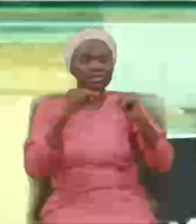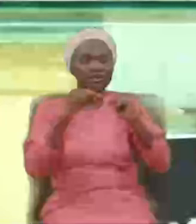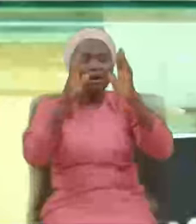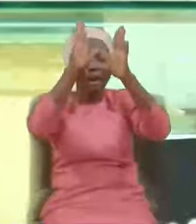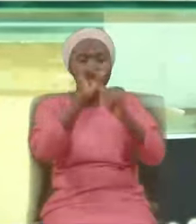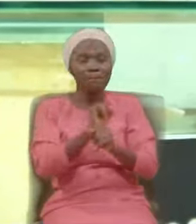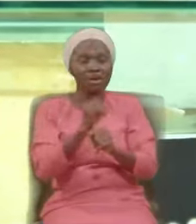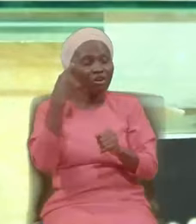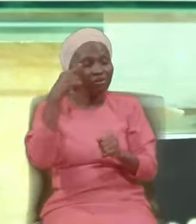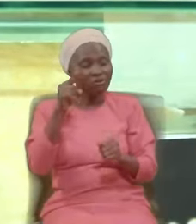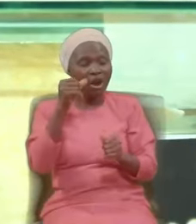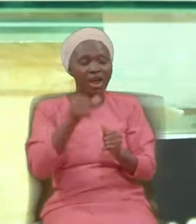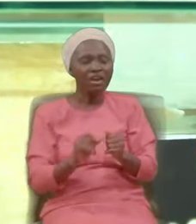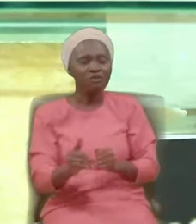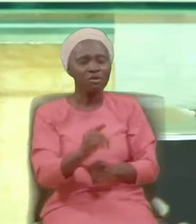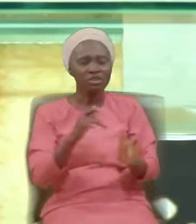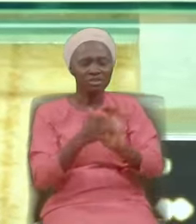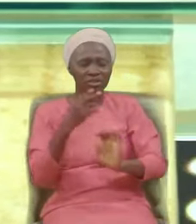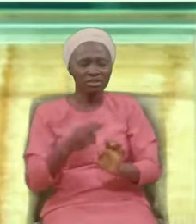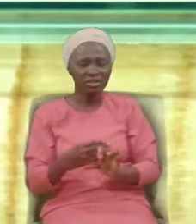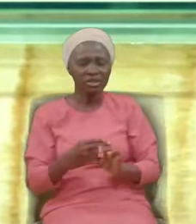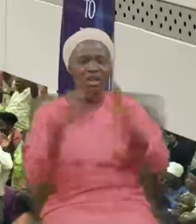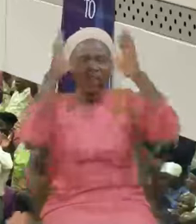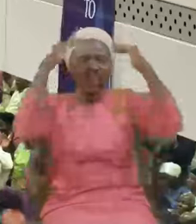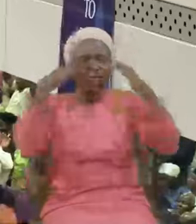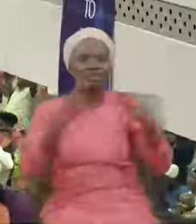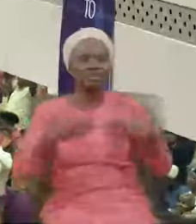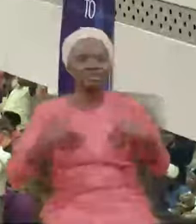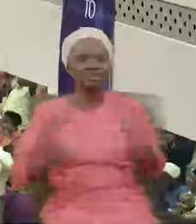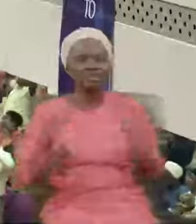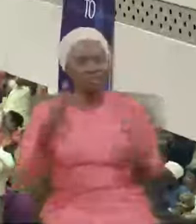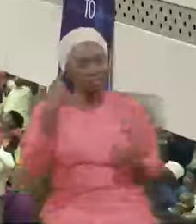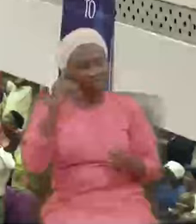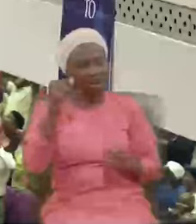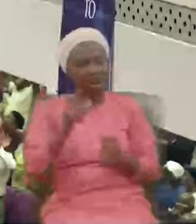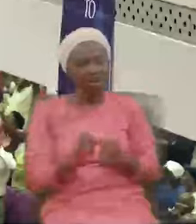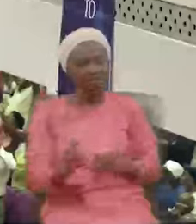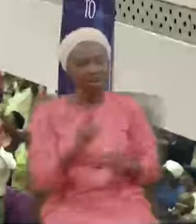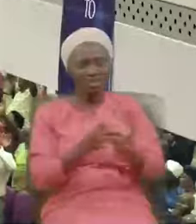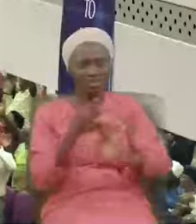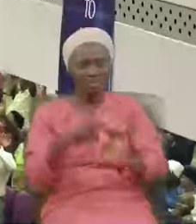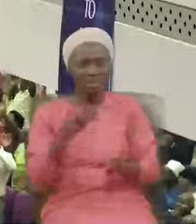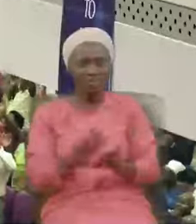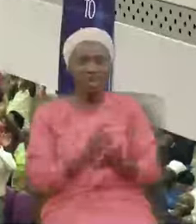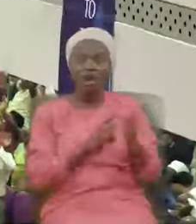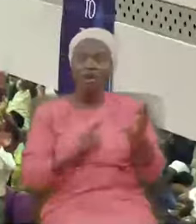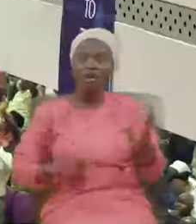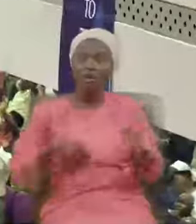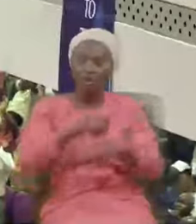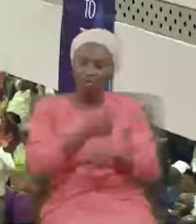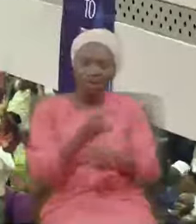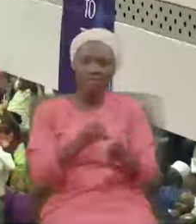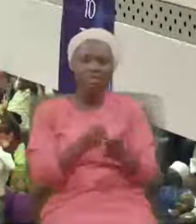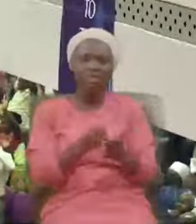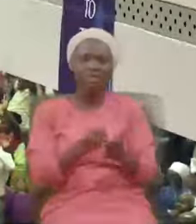monde, la pluie de délivrance pour tout le monde. Seigneur, confirme-le dans chaque vie. À ma droite,